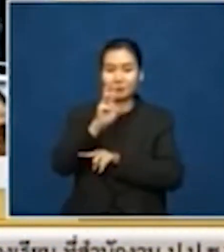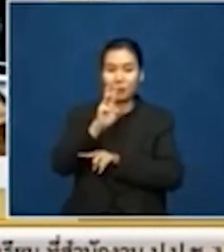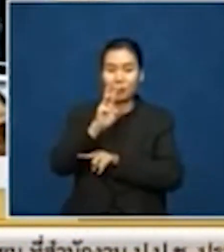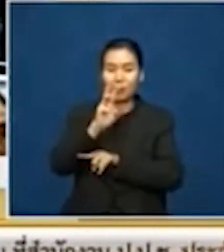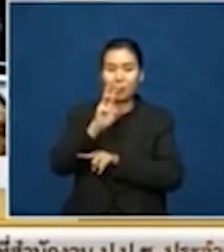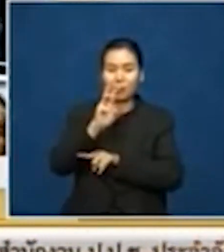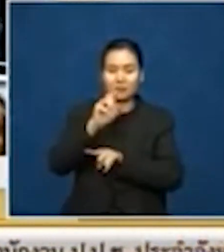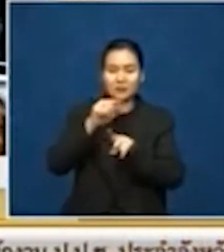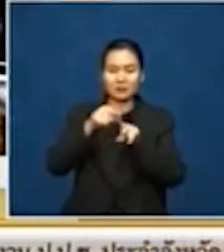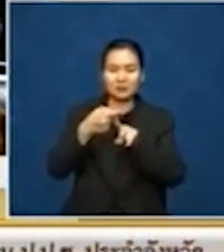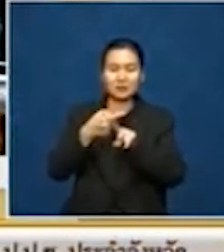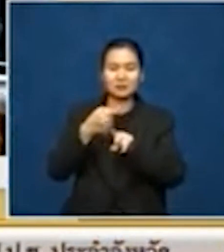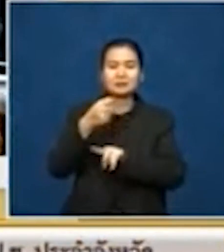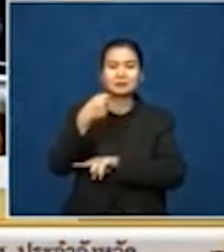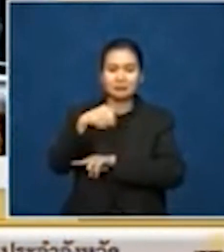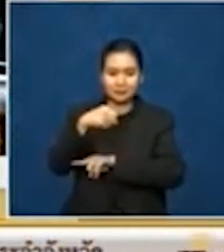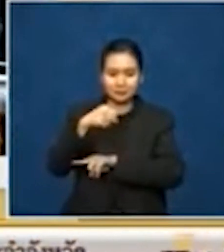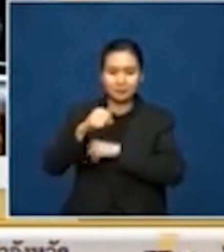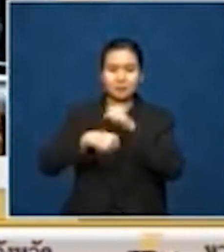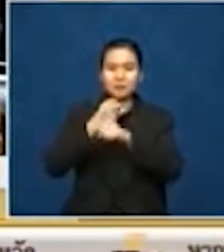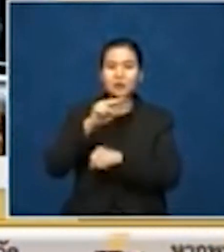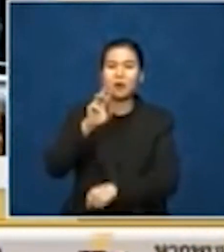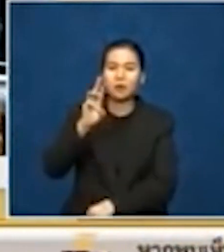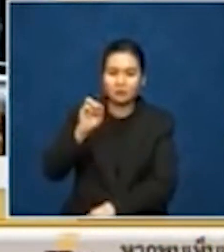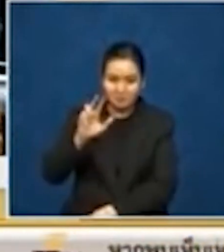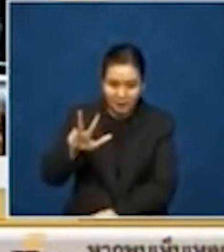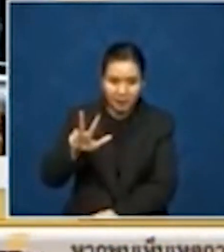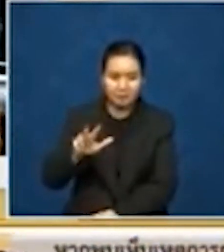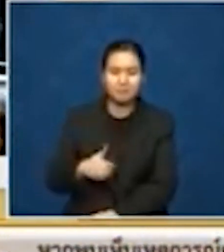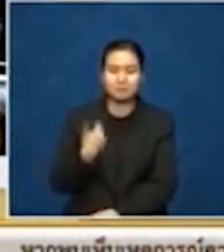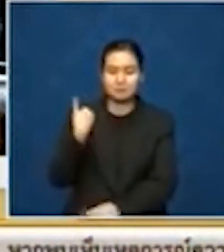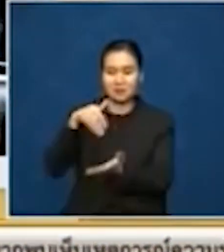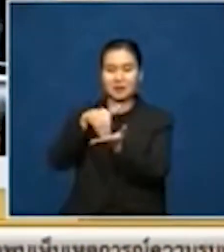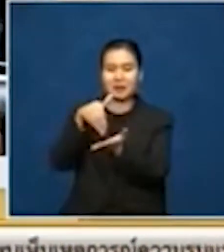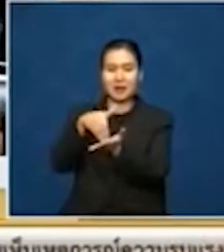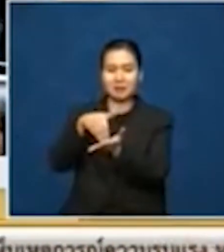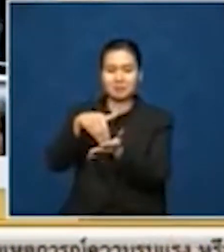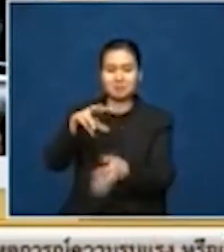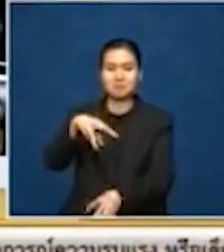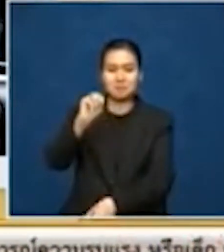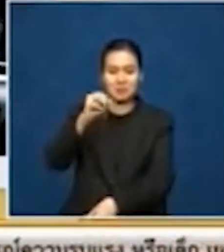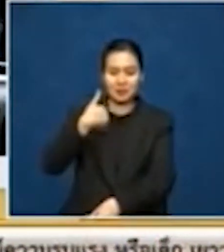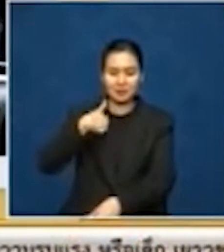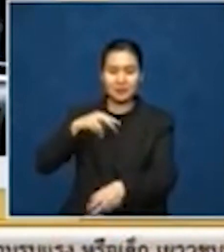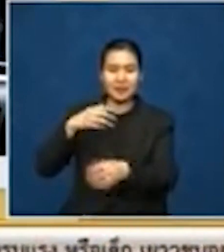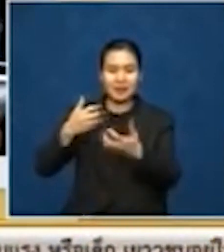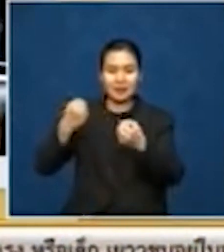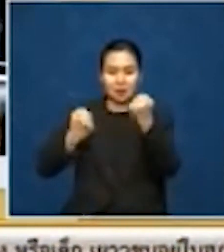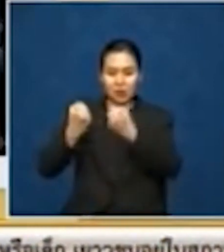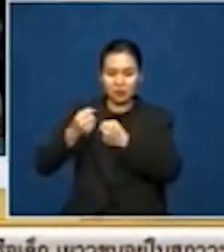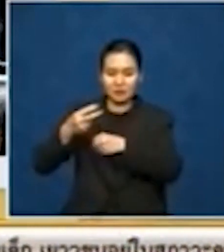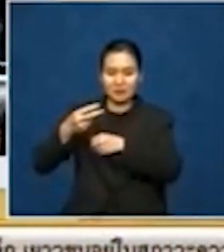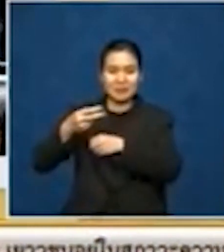ค่ะกลางเมืองนะคะมีการใช้รถจีโน่ฉีดน้ำใส่สาร